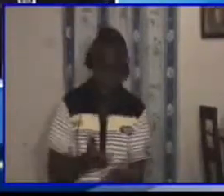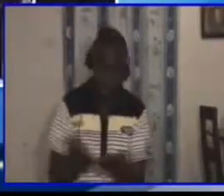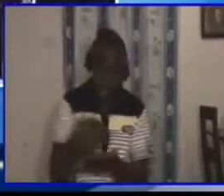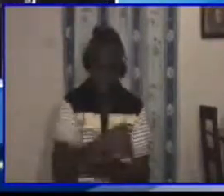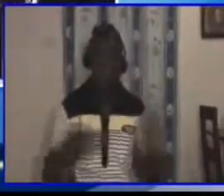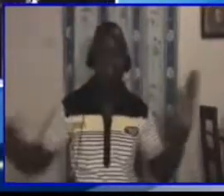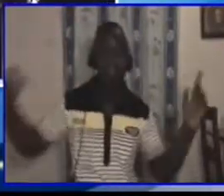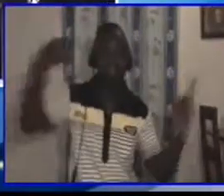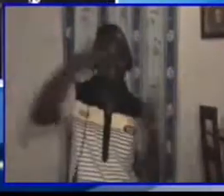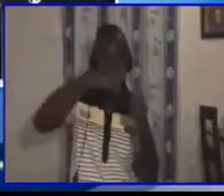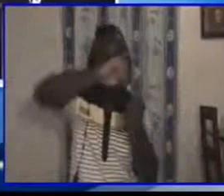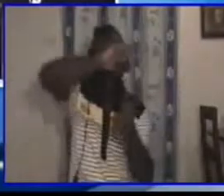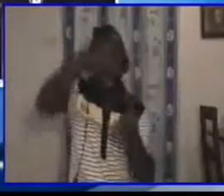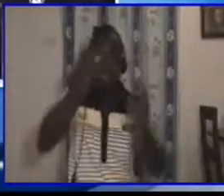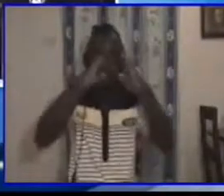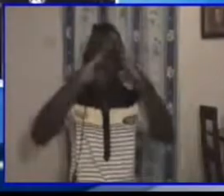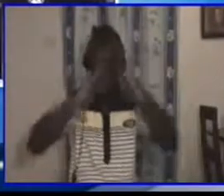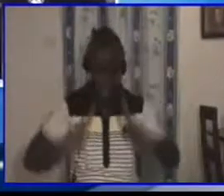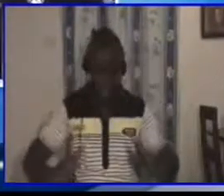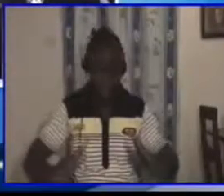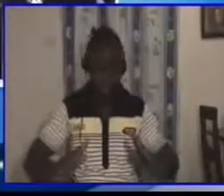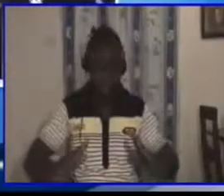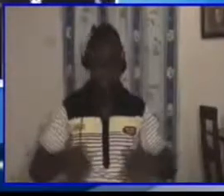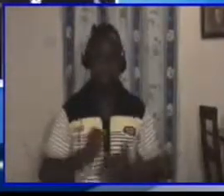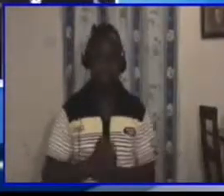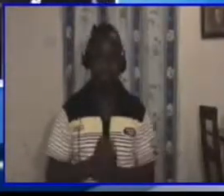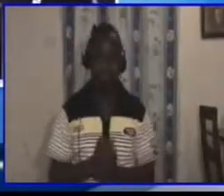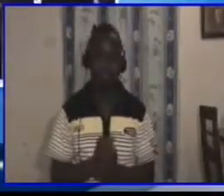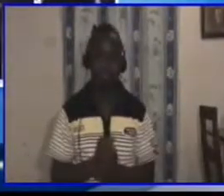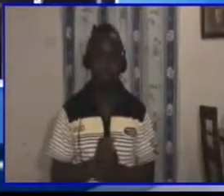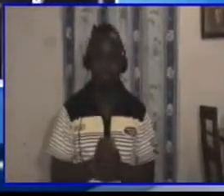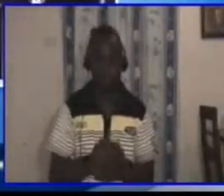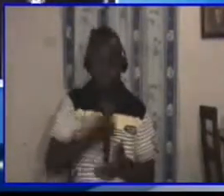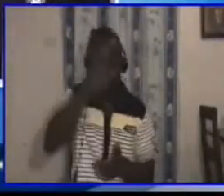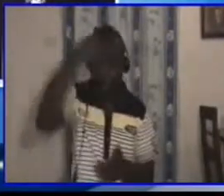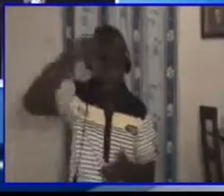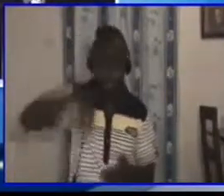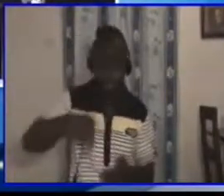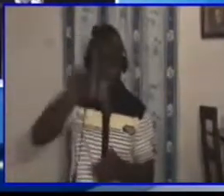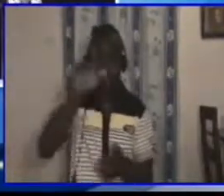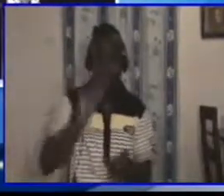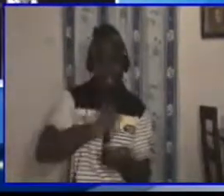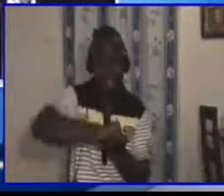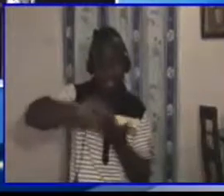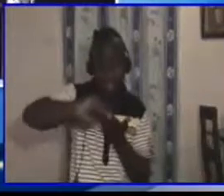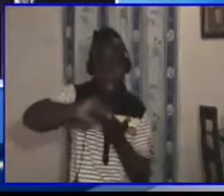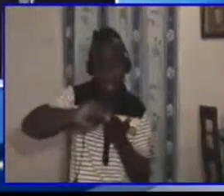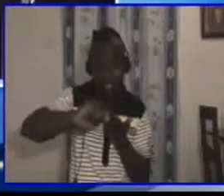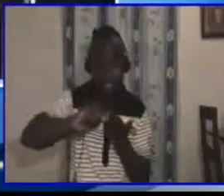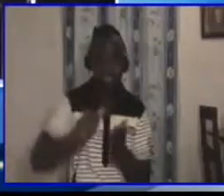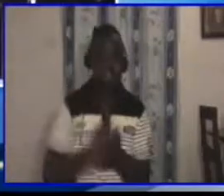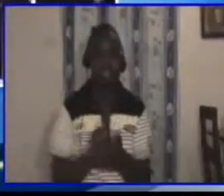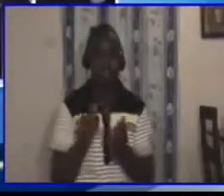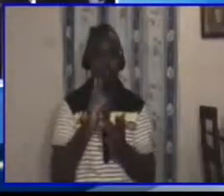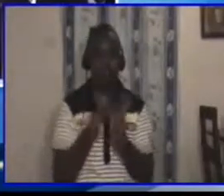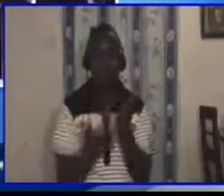noi non ritorniamo a nietzsche a noi ritorniamo a